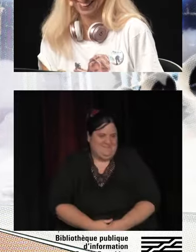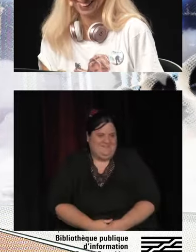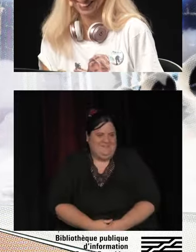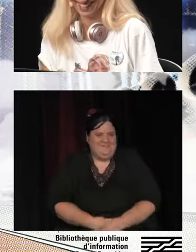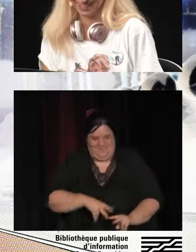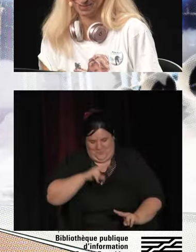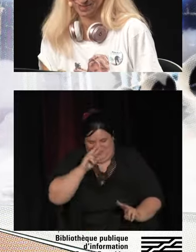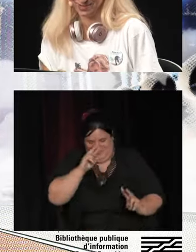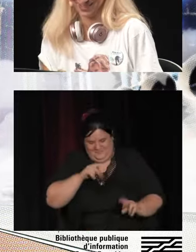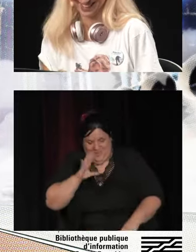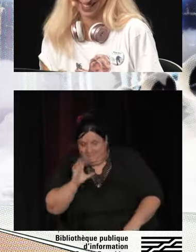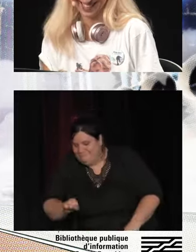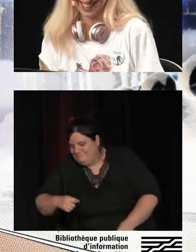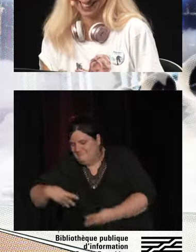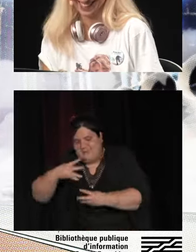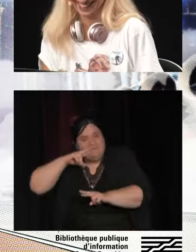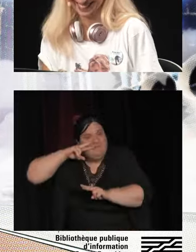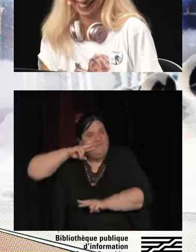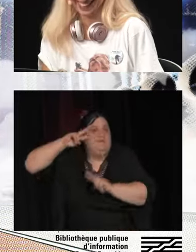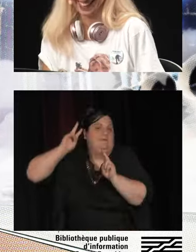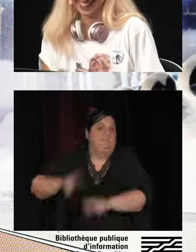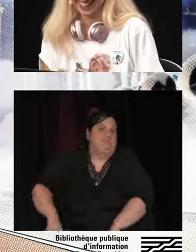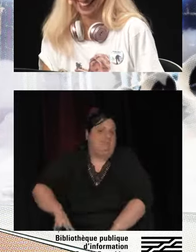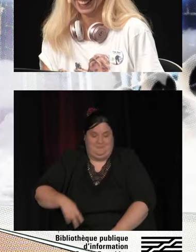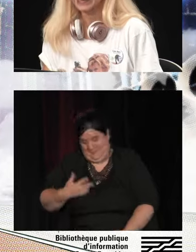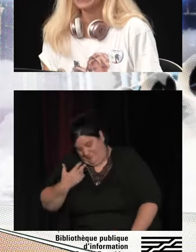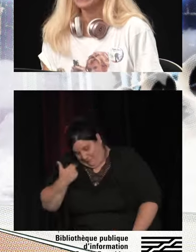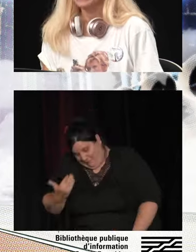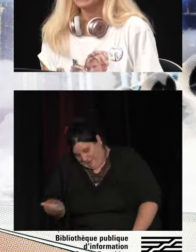Soupir. J'ai vu le soupir dans le chat.